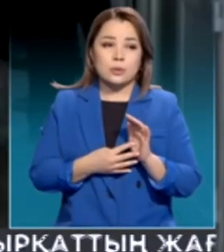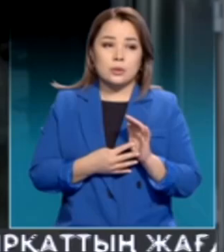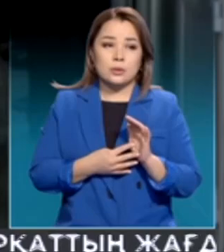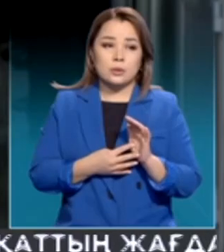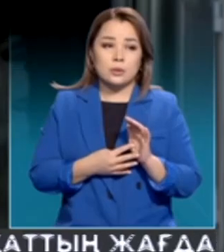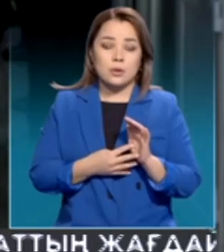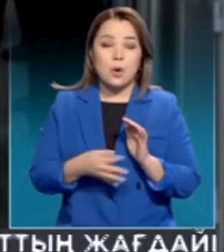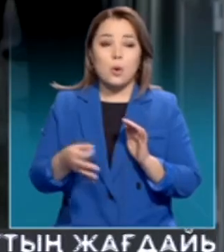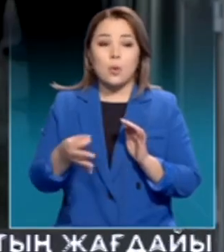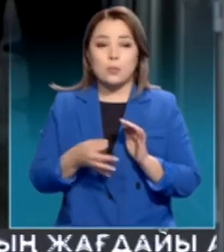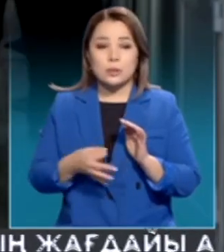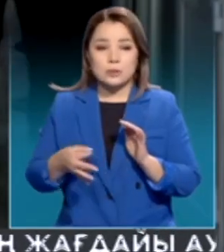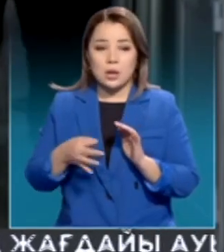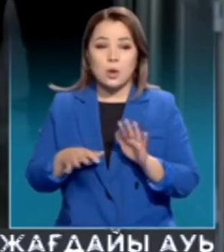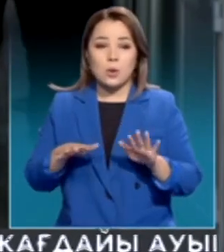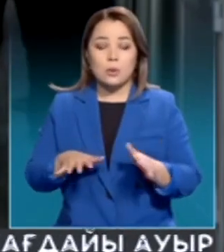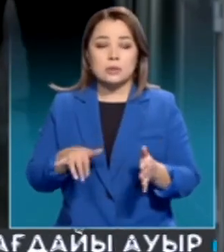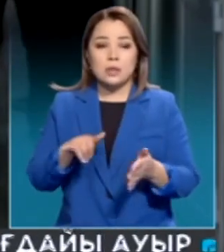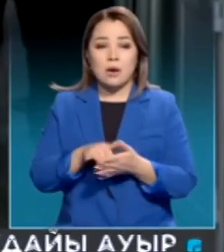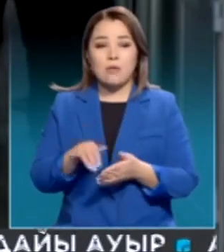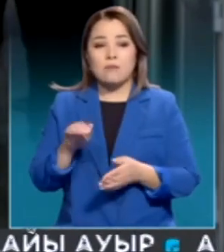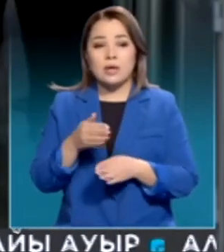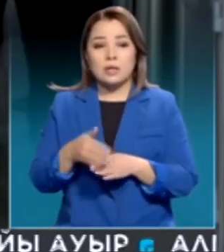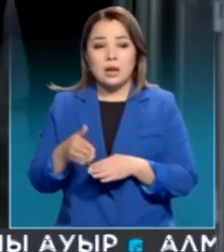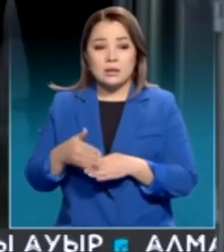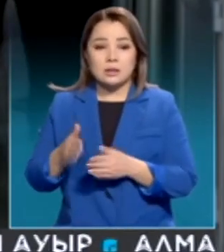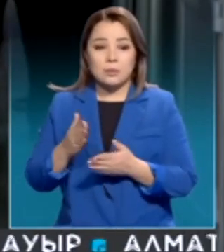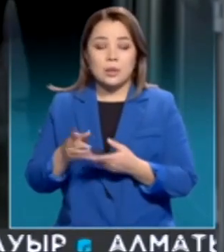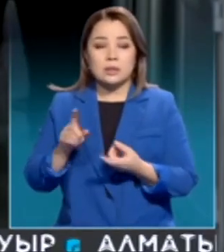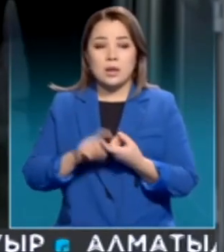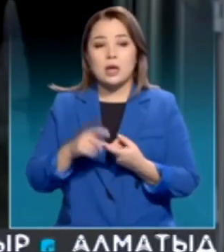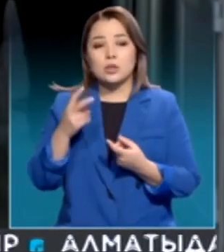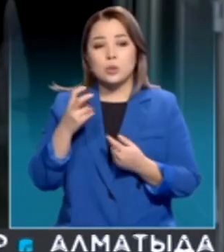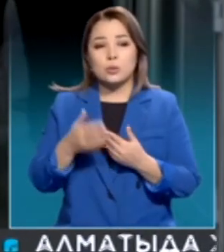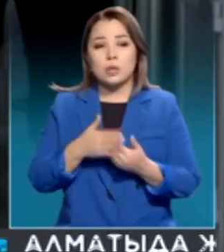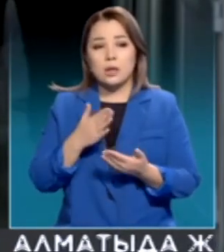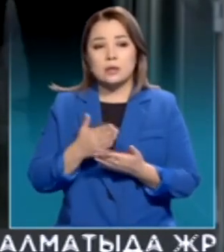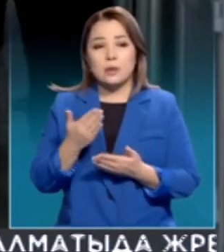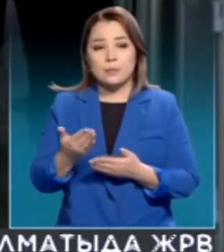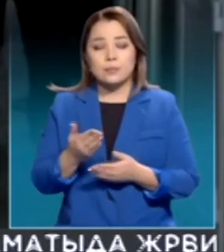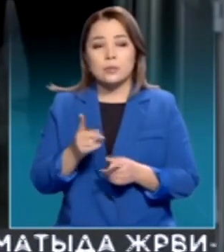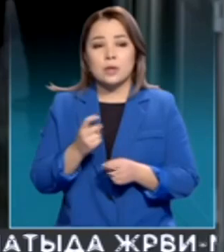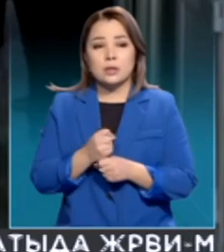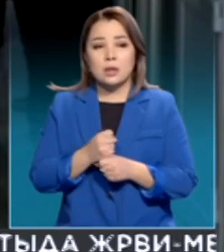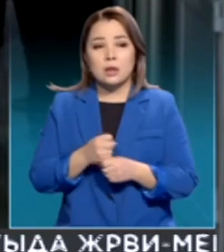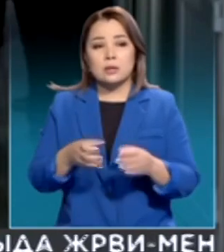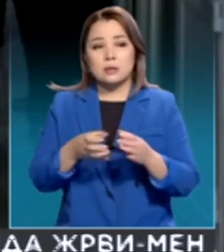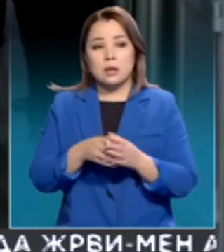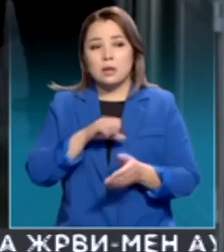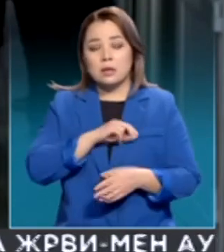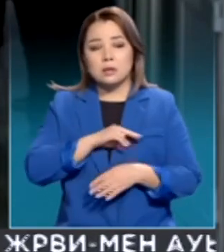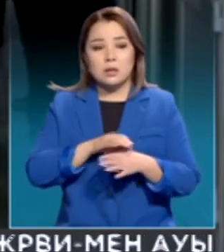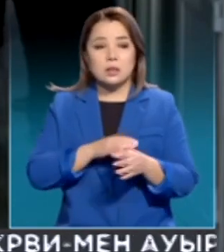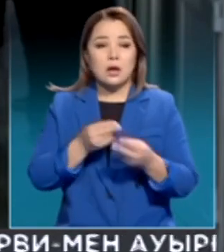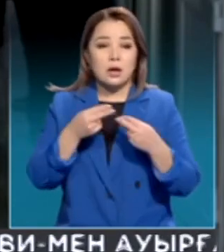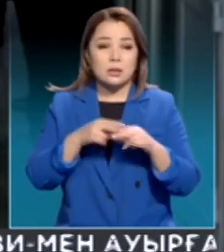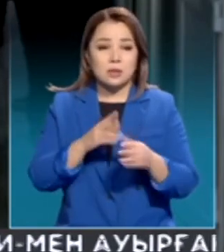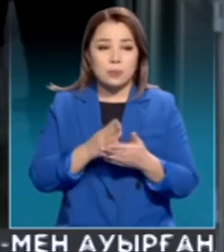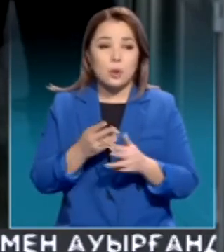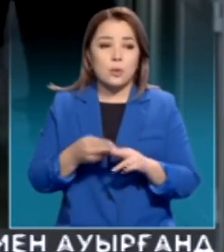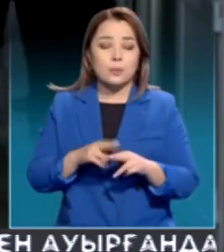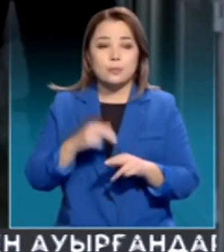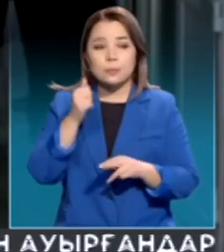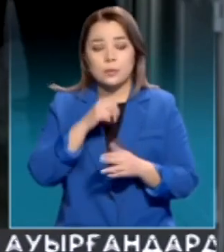19 облыста орналасқан филиалдар арқылы 200-ден астам несие серіктестіктер арқылы қаржыландырамыз.